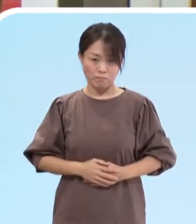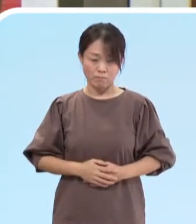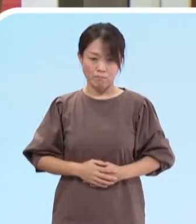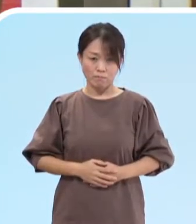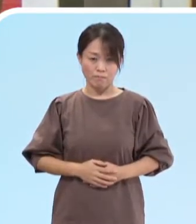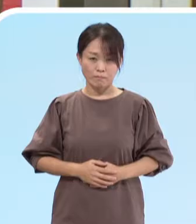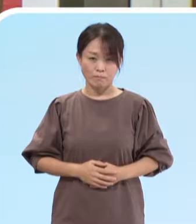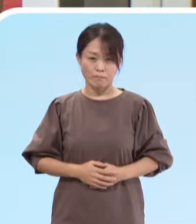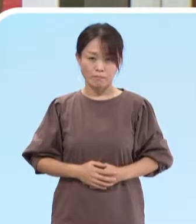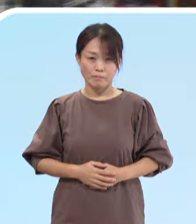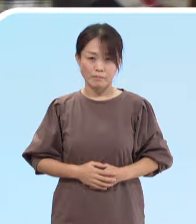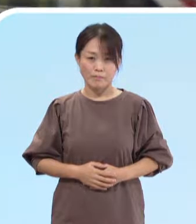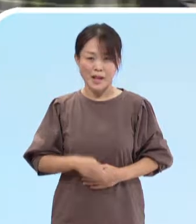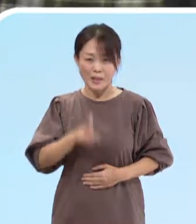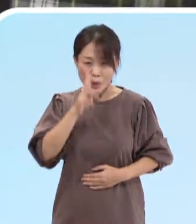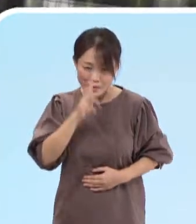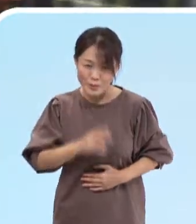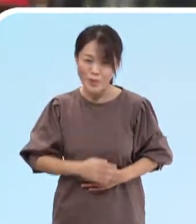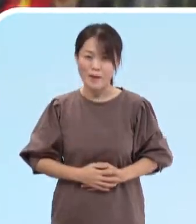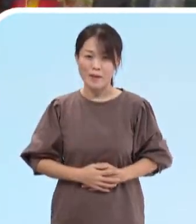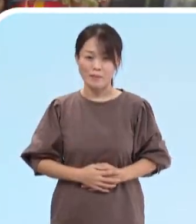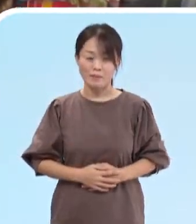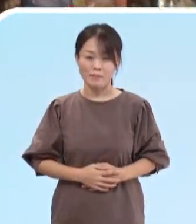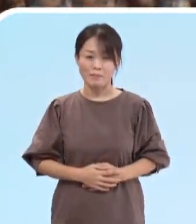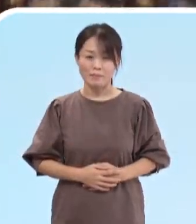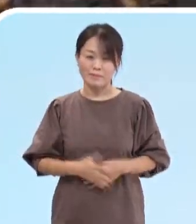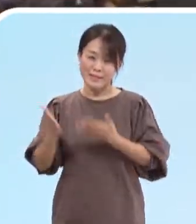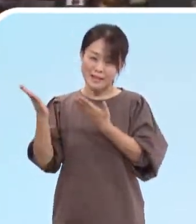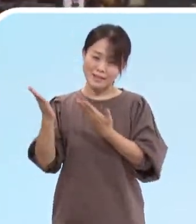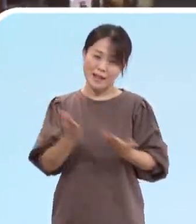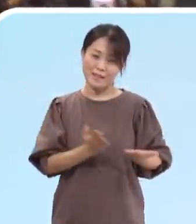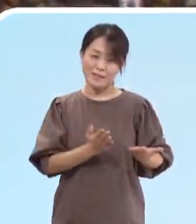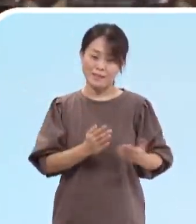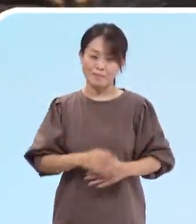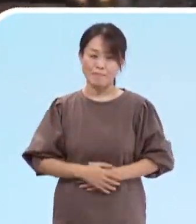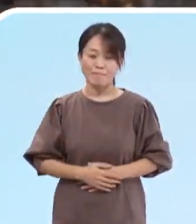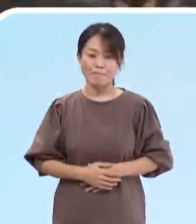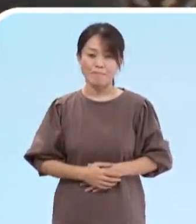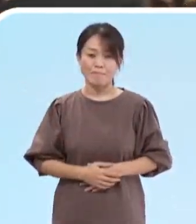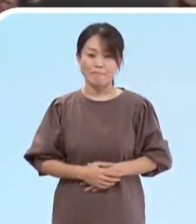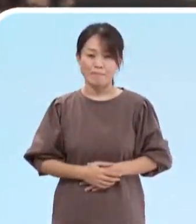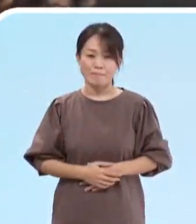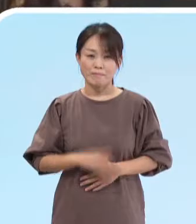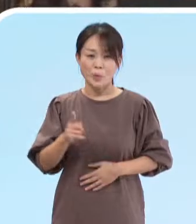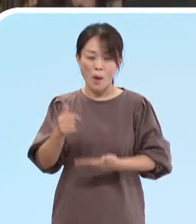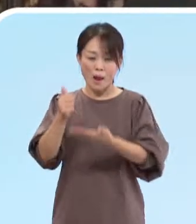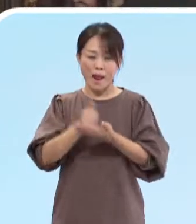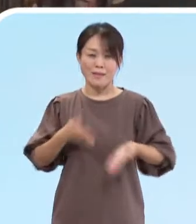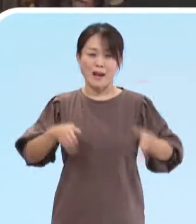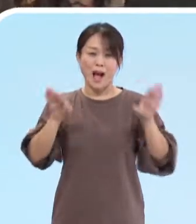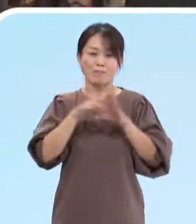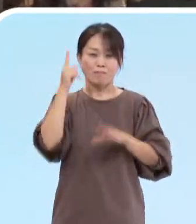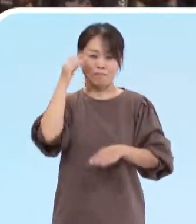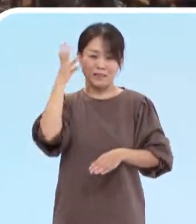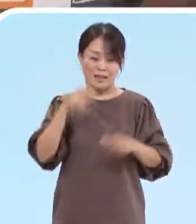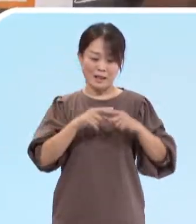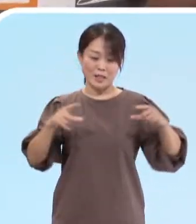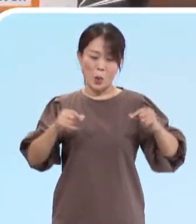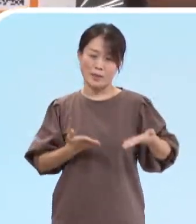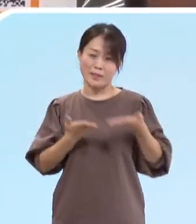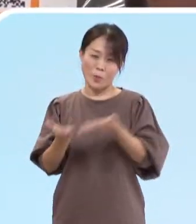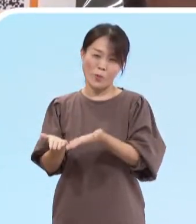う。こんにちは。 いらっしゃい。これ来館記念のしおりにな